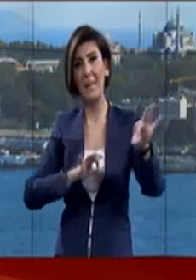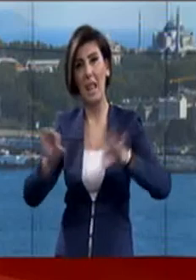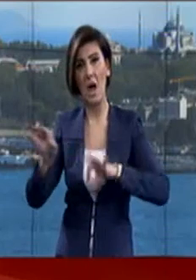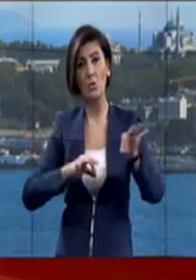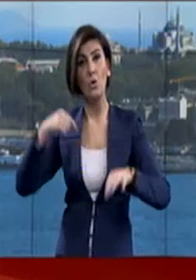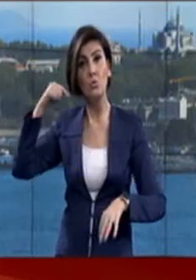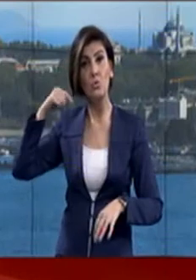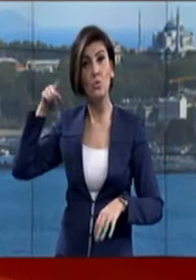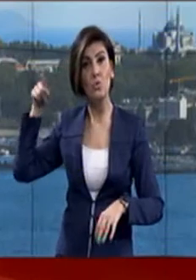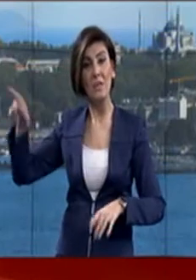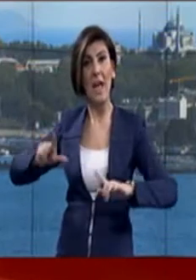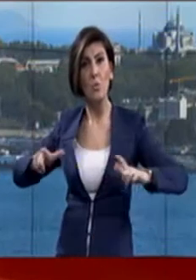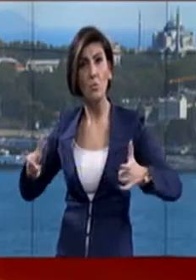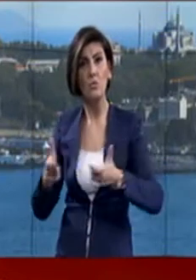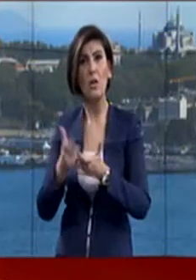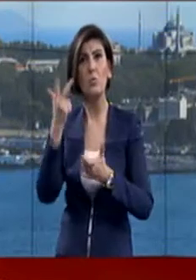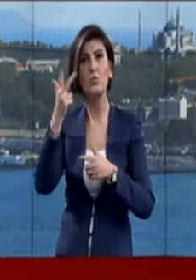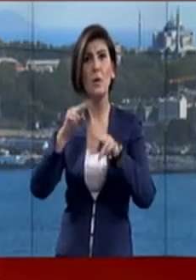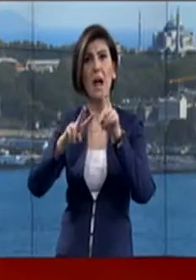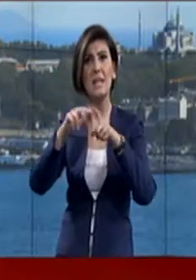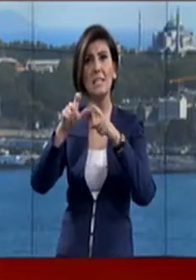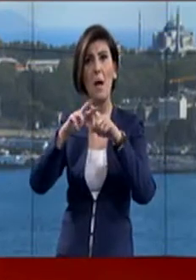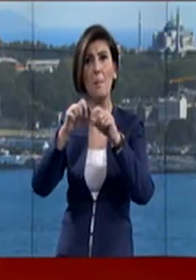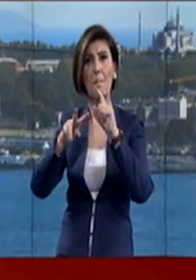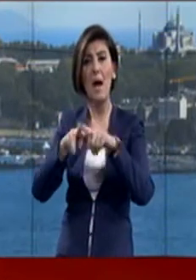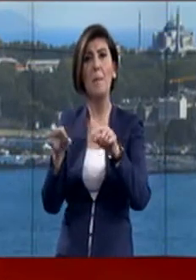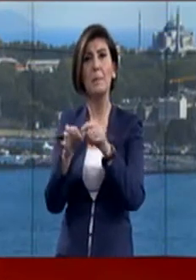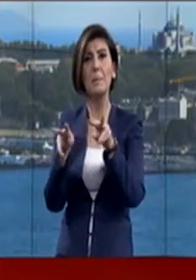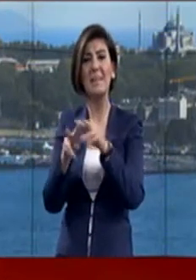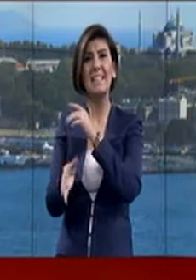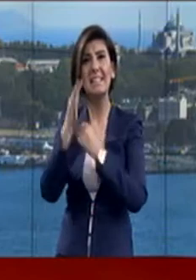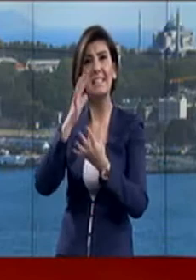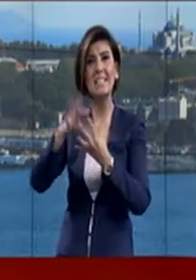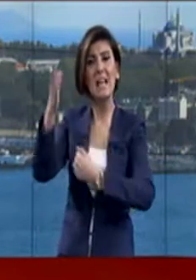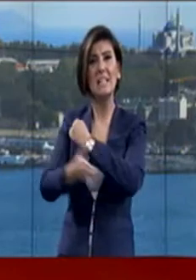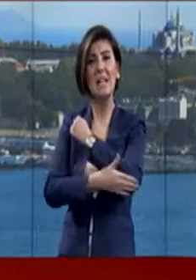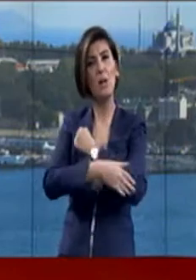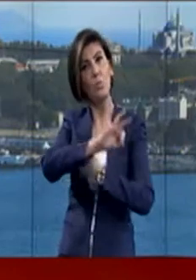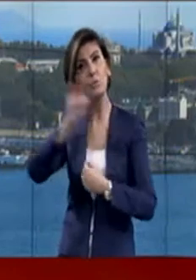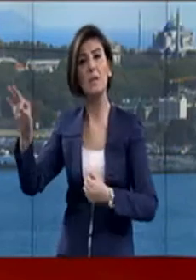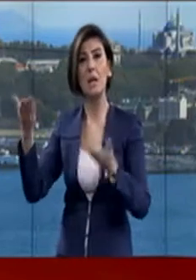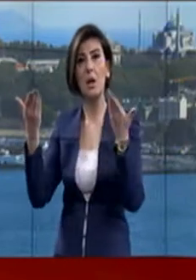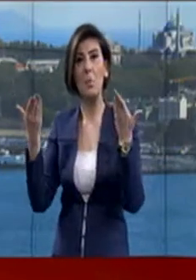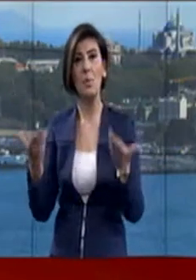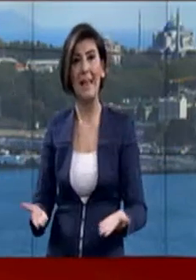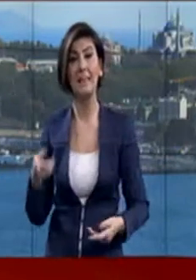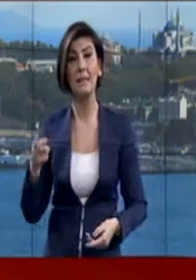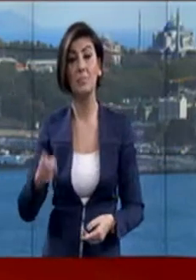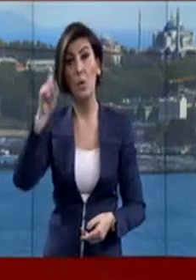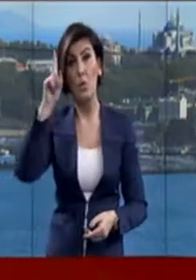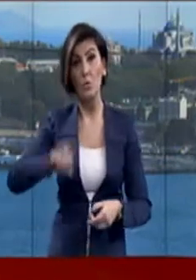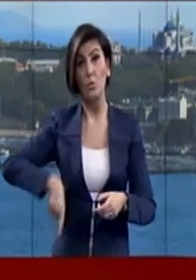altında tuttuğu 3 kasabaya Birleşmiş Milletler'in insani yardım ulaştırmasını kabul etti. Mistura gün içinde önce